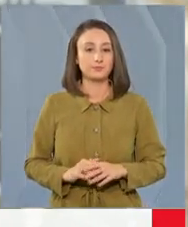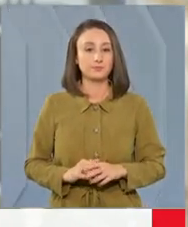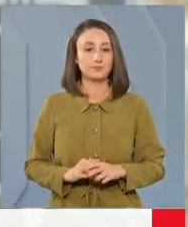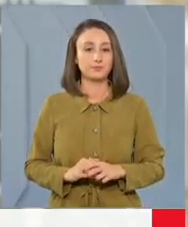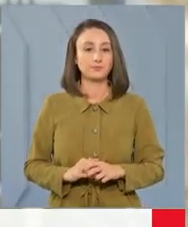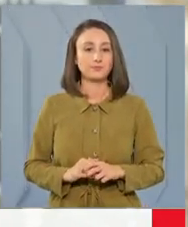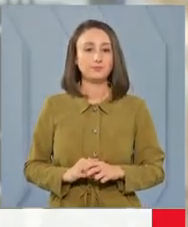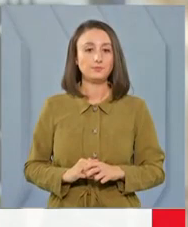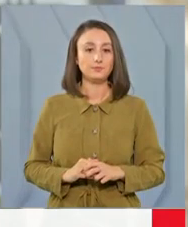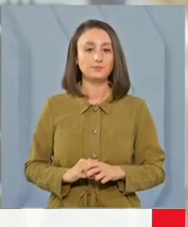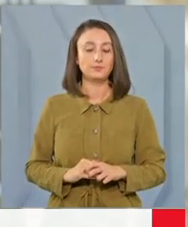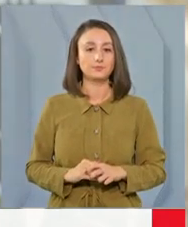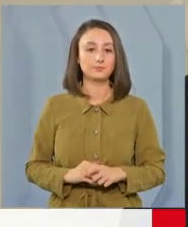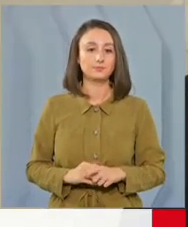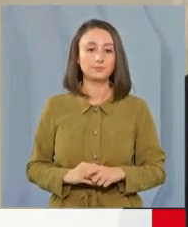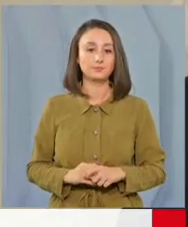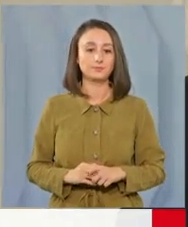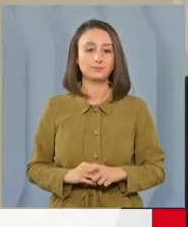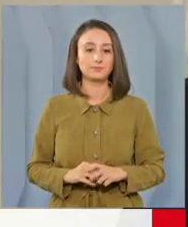de 30 de ani încoace.